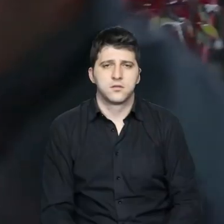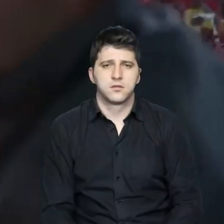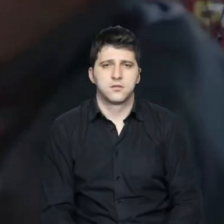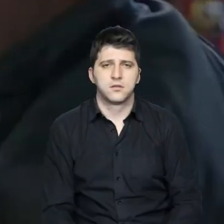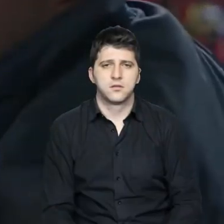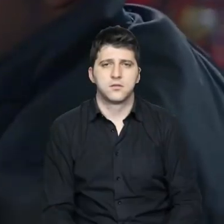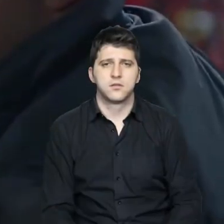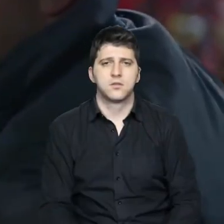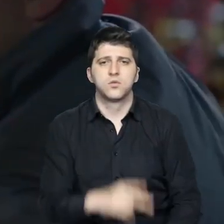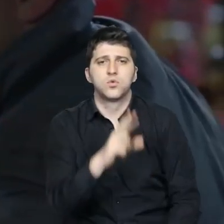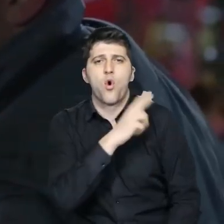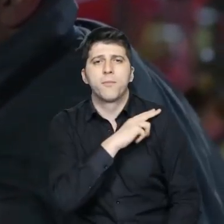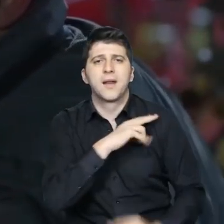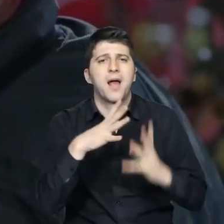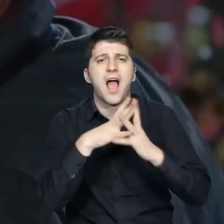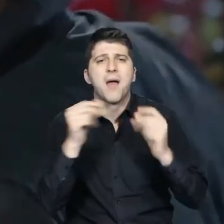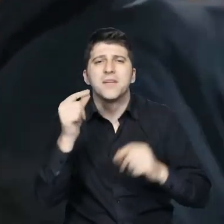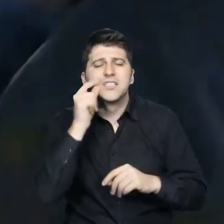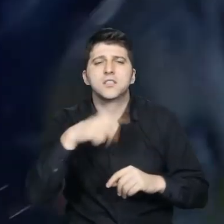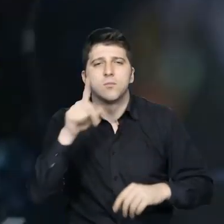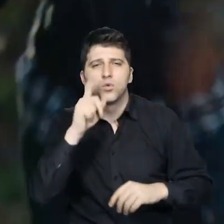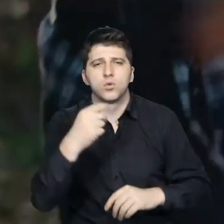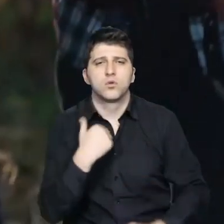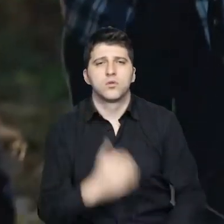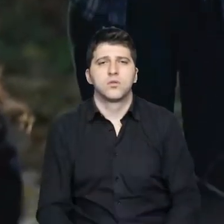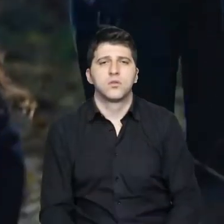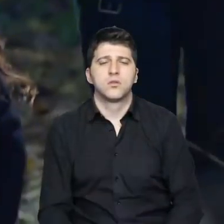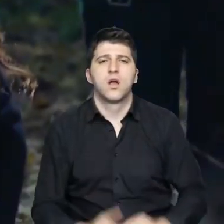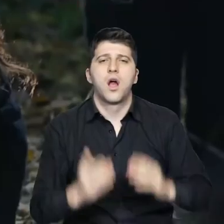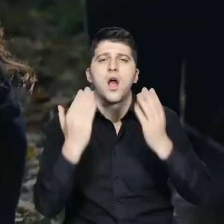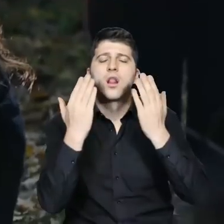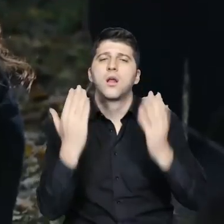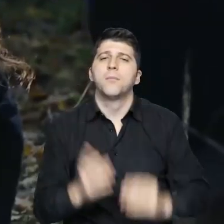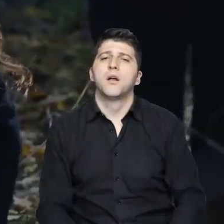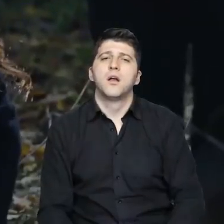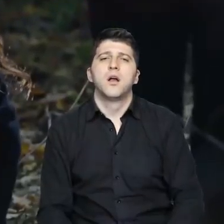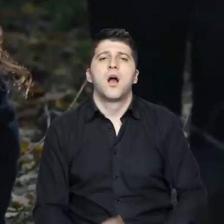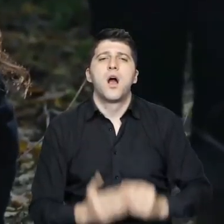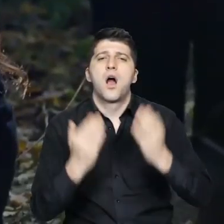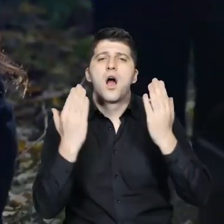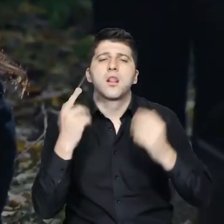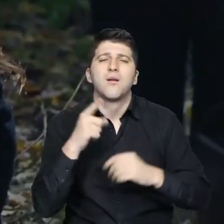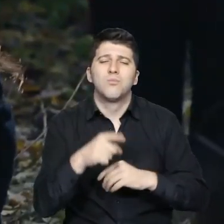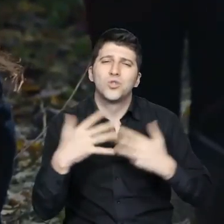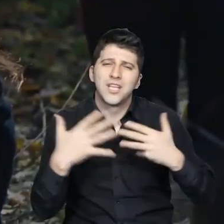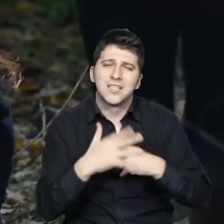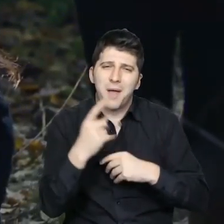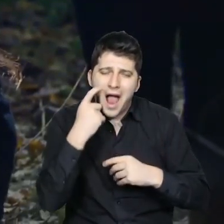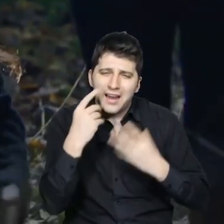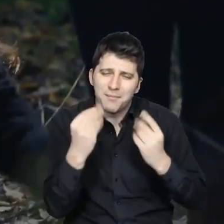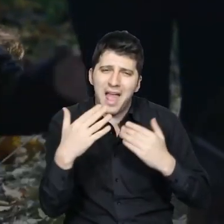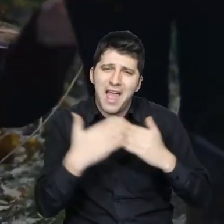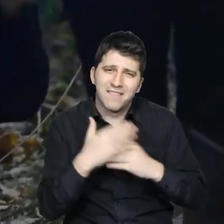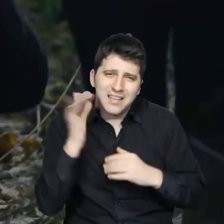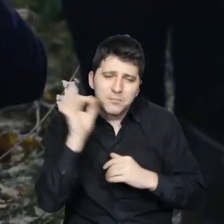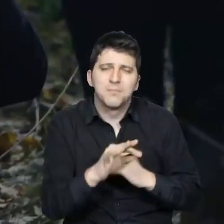yerde buldu. Komutanım, kayıp şansını bulduk. Allah'ım. Jandarmalar. Allah'ım, bu gece hayırlısıyla bir eve gideyim artık